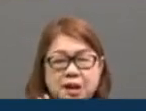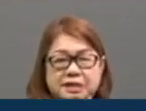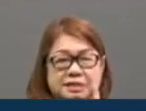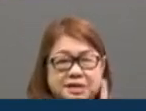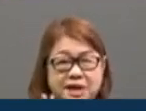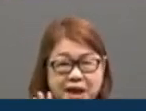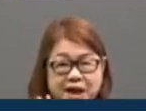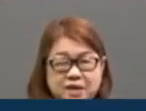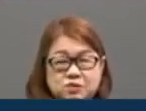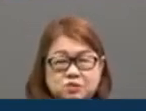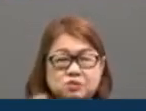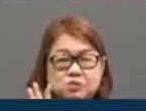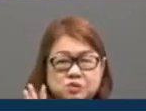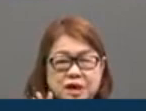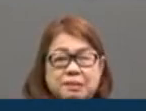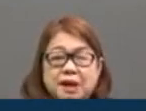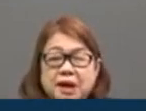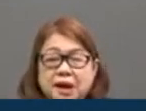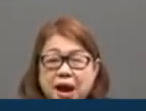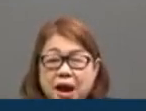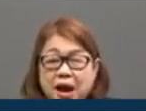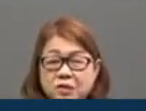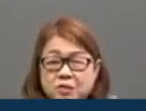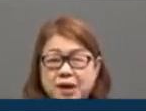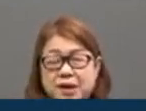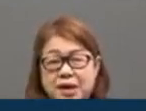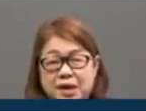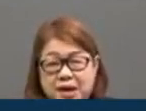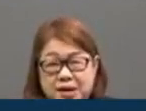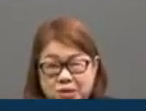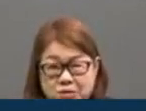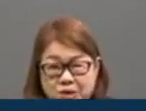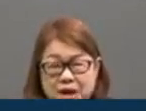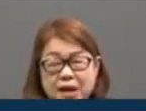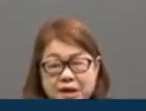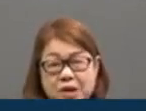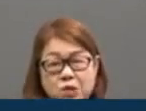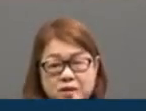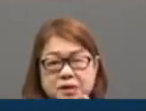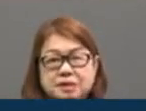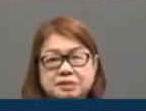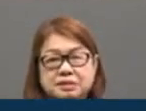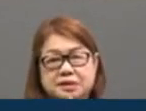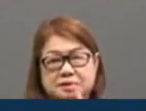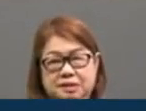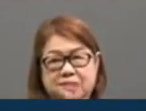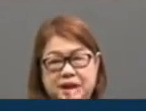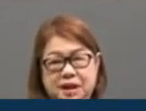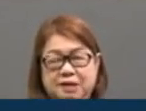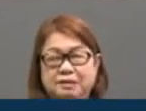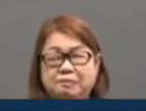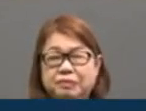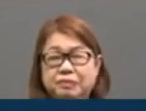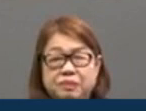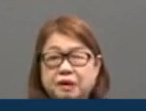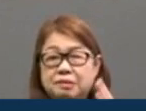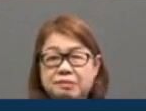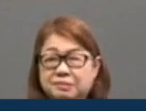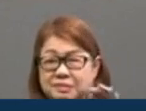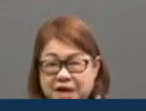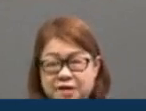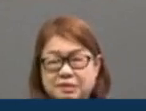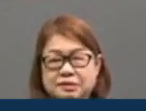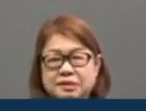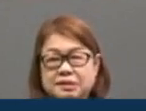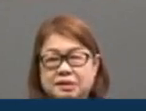นตรีและรัฐมนตรีว่าการกระทรวงพาณิชย์กล่าวว่าได้รับฟังความเดือดร้อนและข้อกังวลของชาวไร่อ้อยกรณีที่คณะกรรมการ